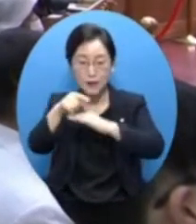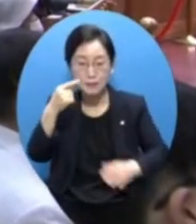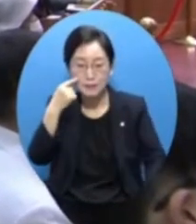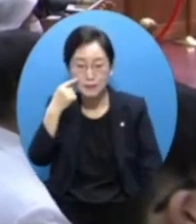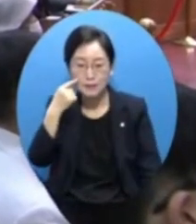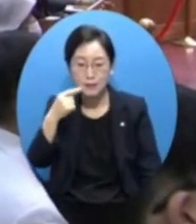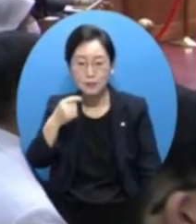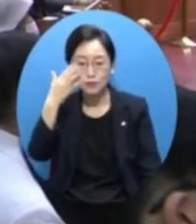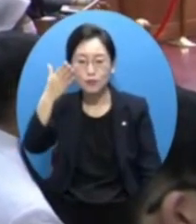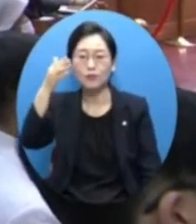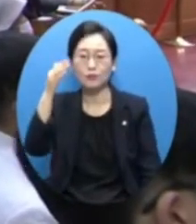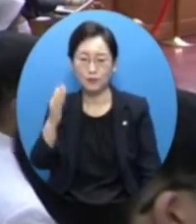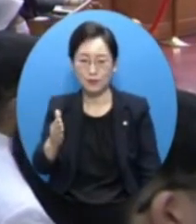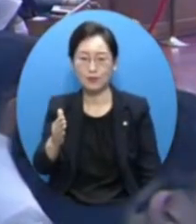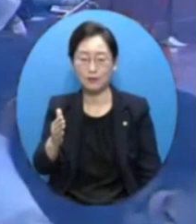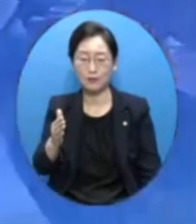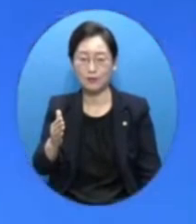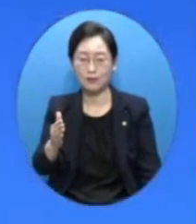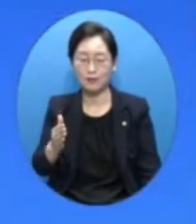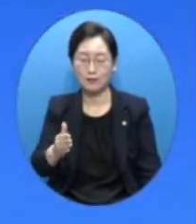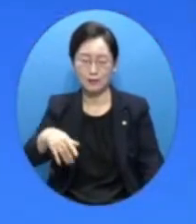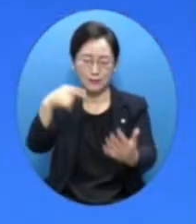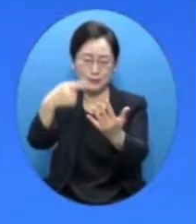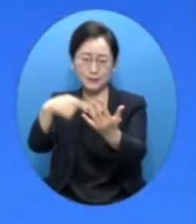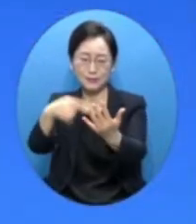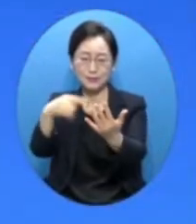동안 저들에게 가르쳤던